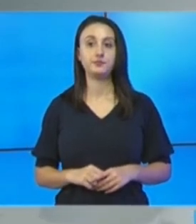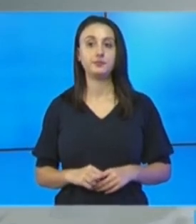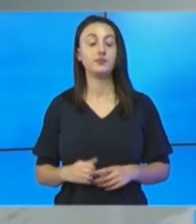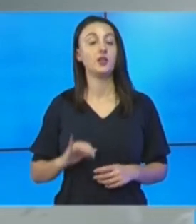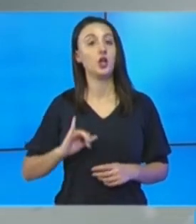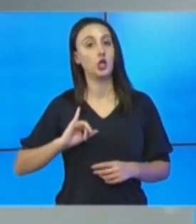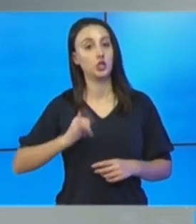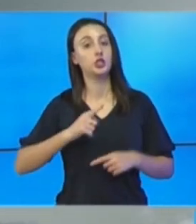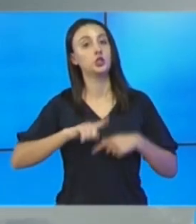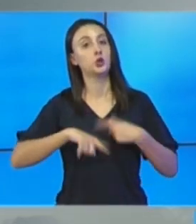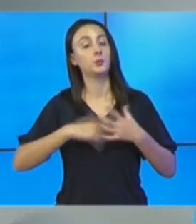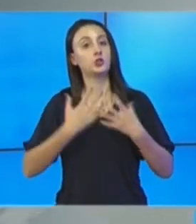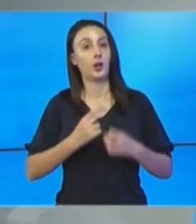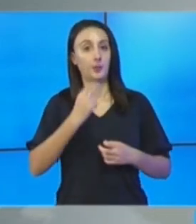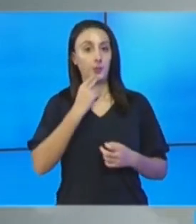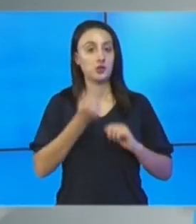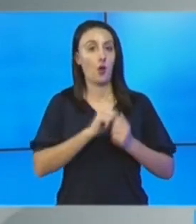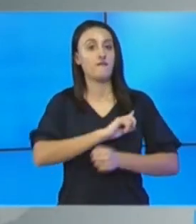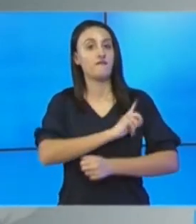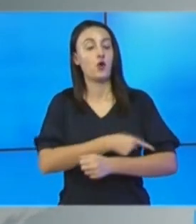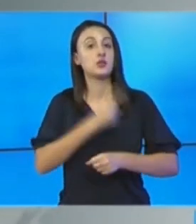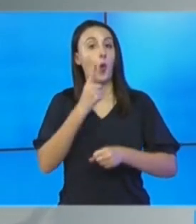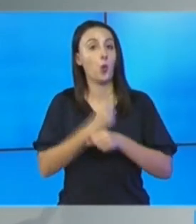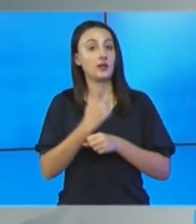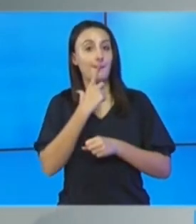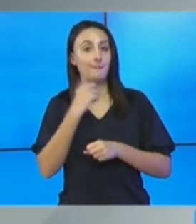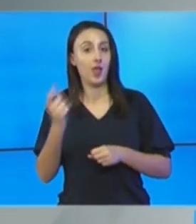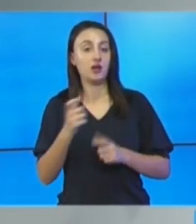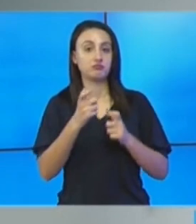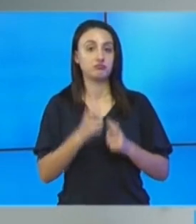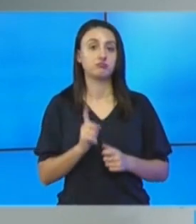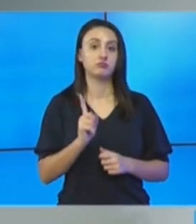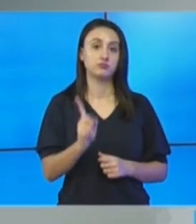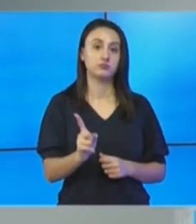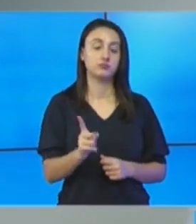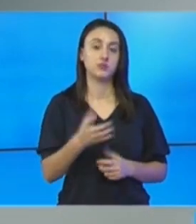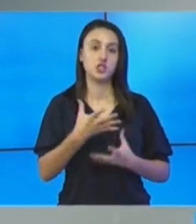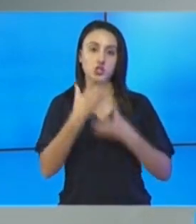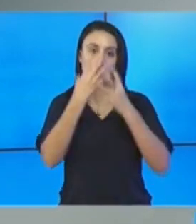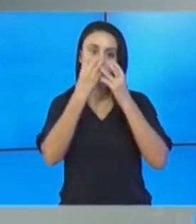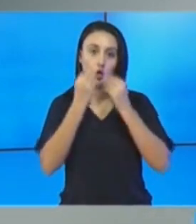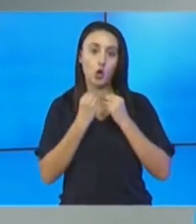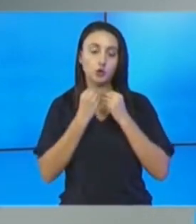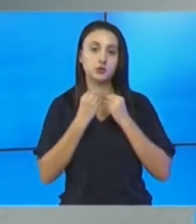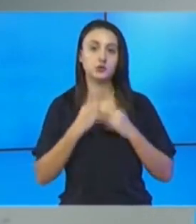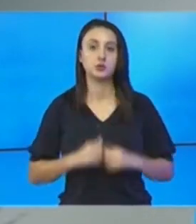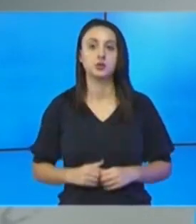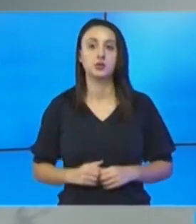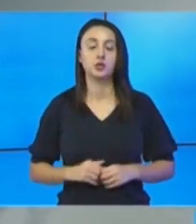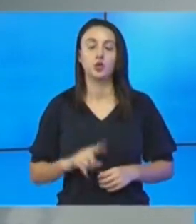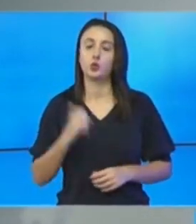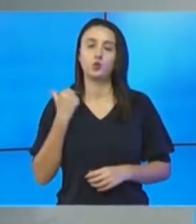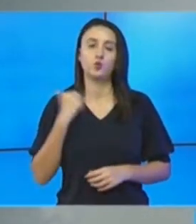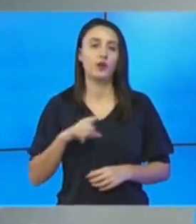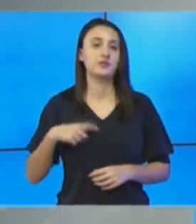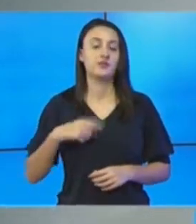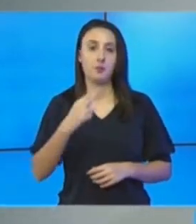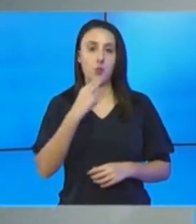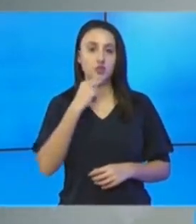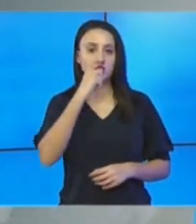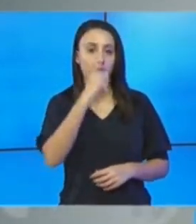iar ulterior, după ce polițiștii sau forțele de ordine pleacă din perimetrul respectiv, își scot masca de protecție. Nu ne dorim să fim polițiștii